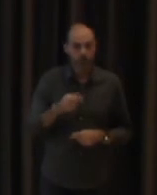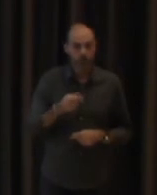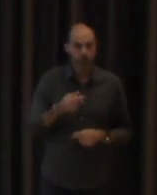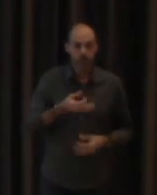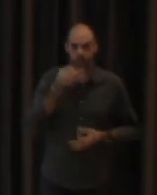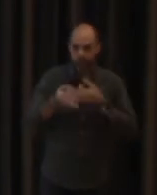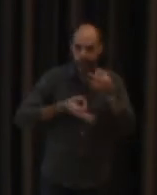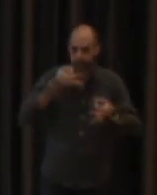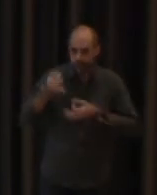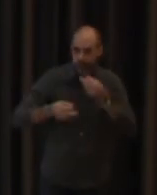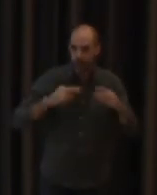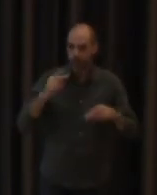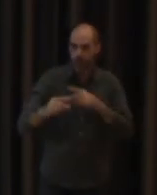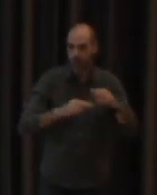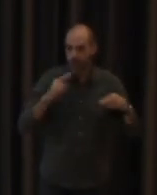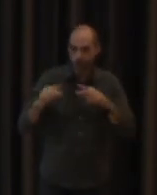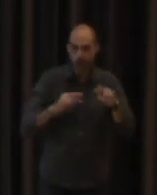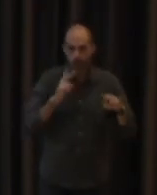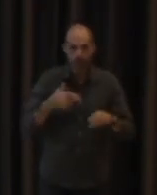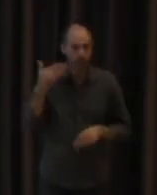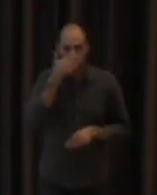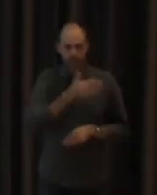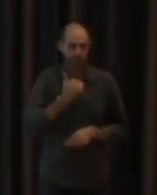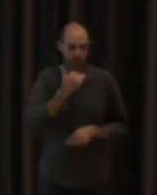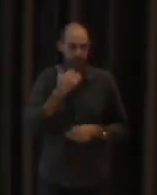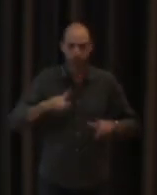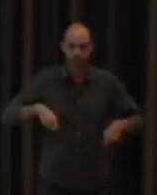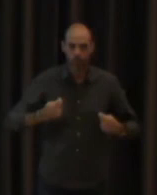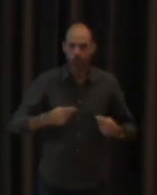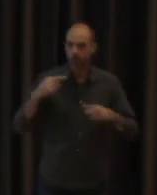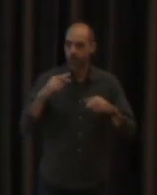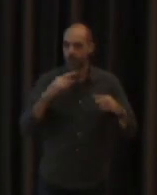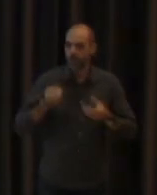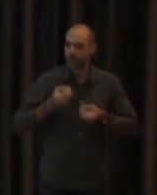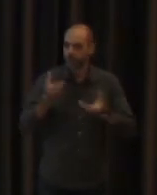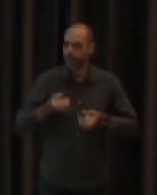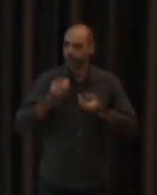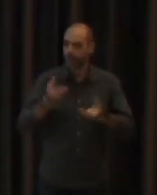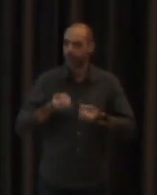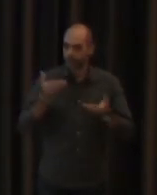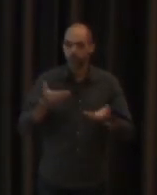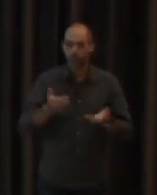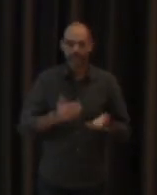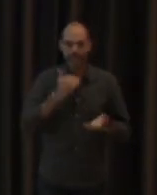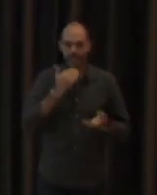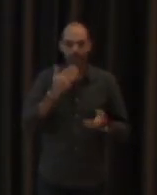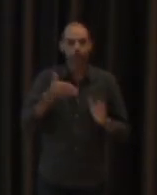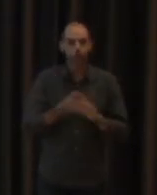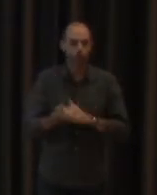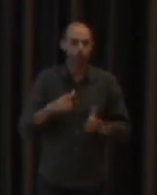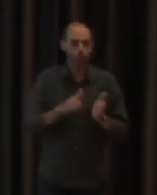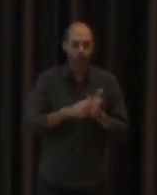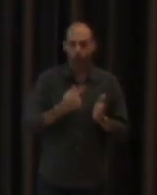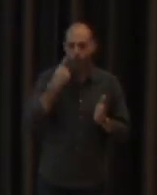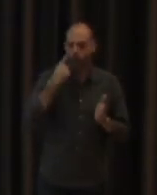sabem inconscientment, si voleu. No hi havíem pensat mai, potser. Però ho sabem. Ho sabem pel sol fet de conèixer la llengua i